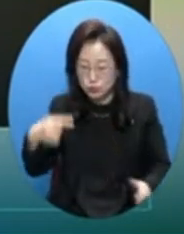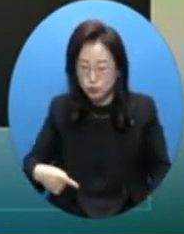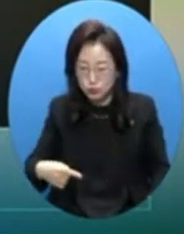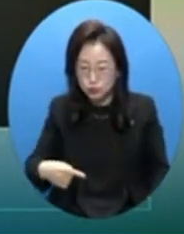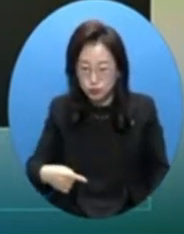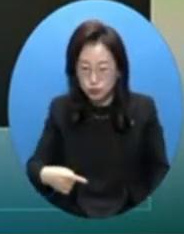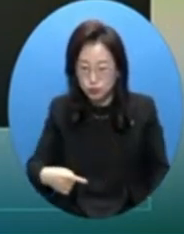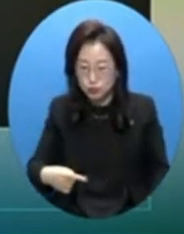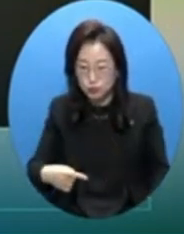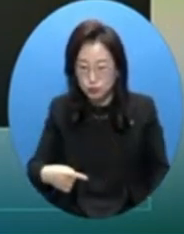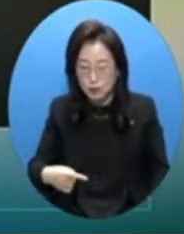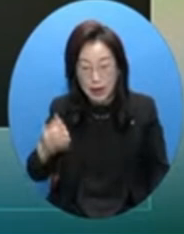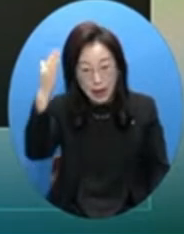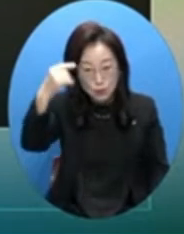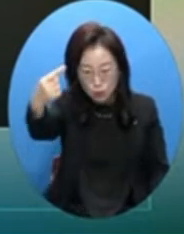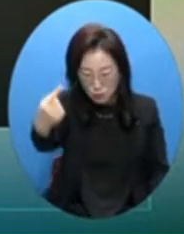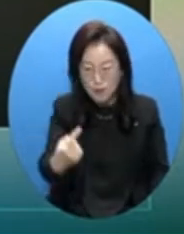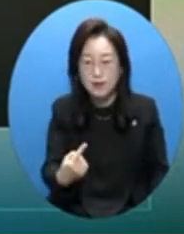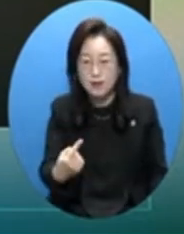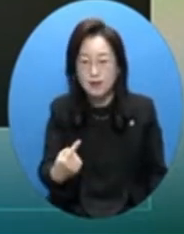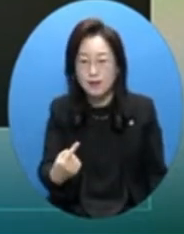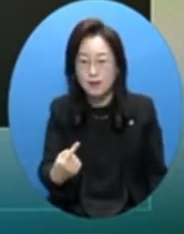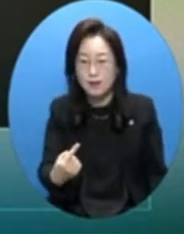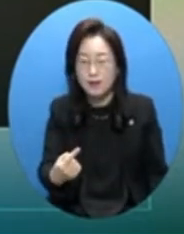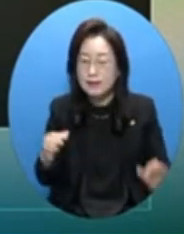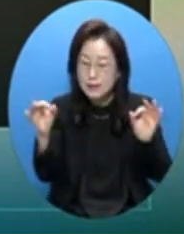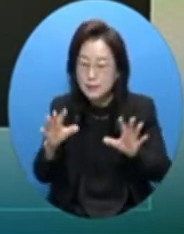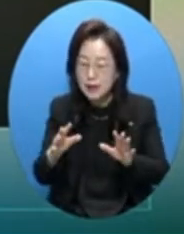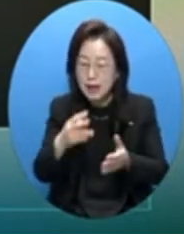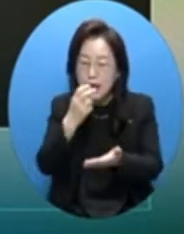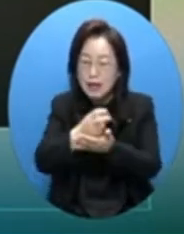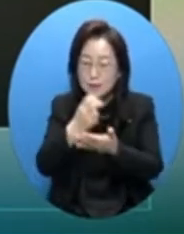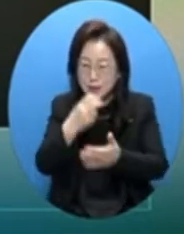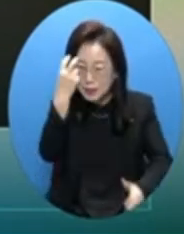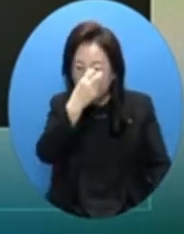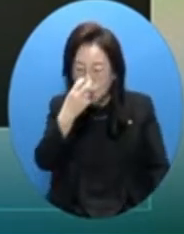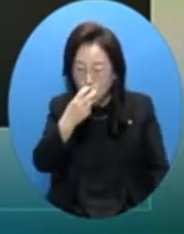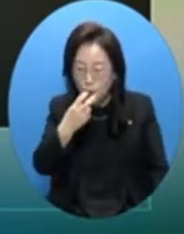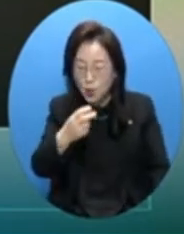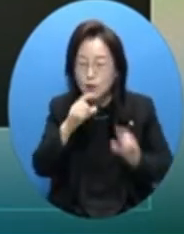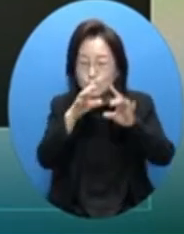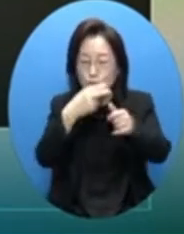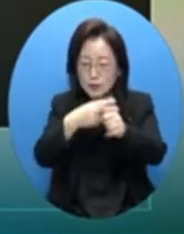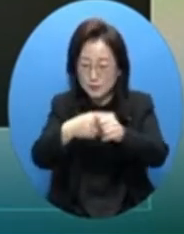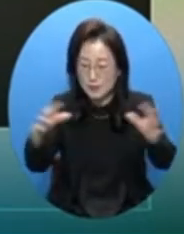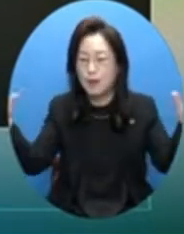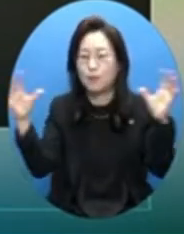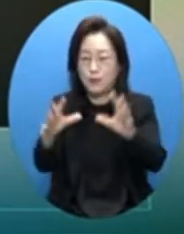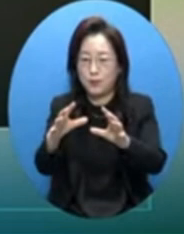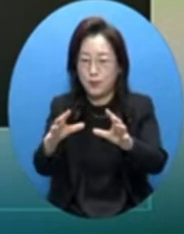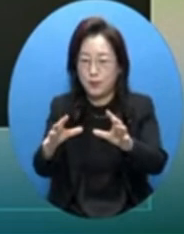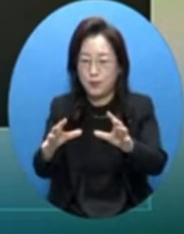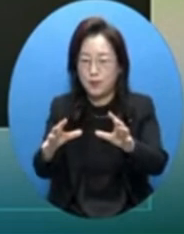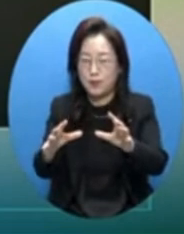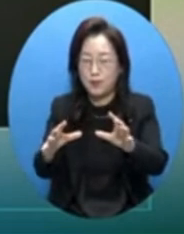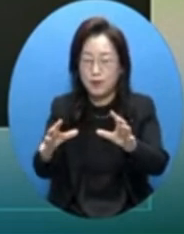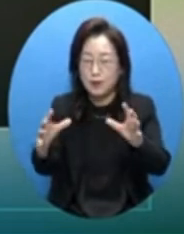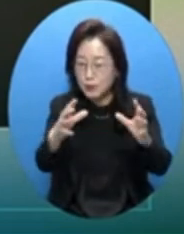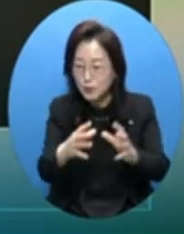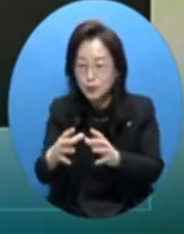잠시 한국에 다녀온 길에 감리교 선교사님들 함께 다 모아서 선교사님들과